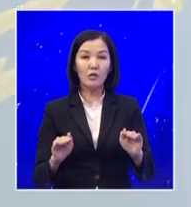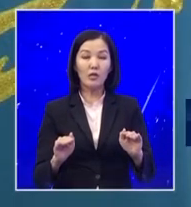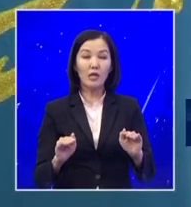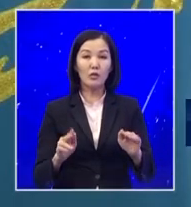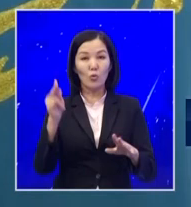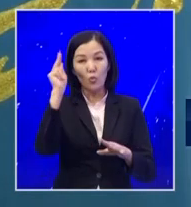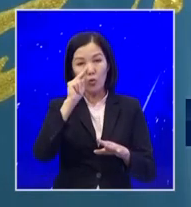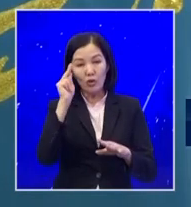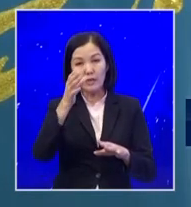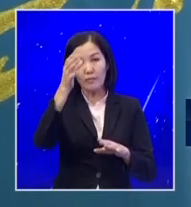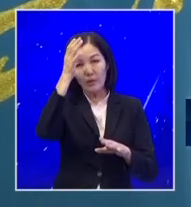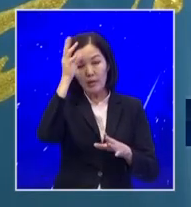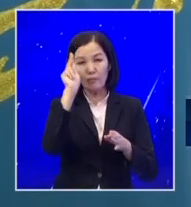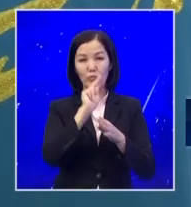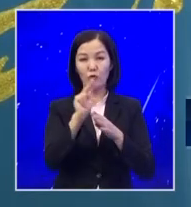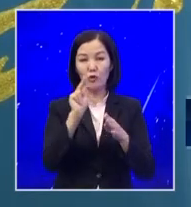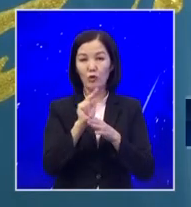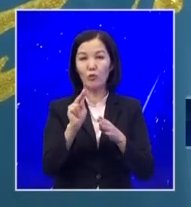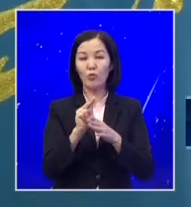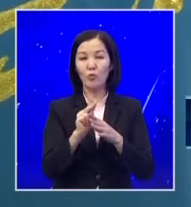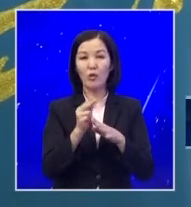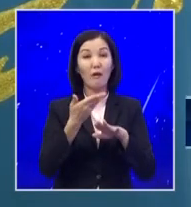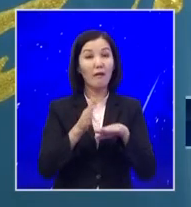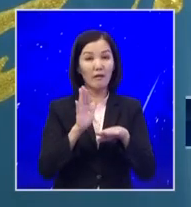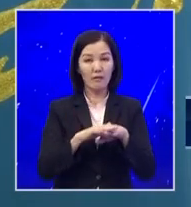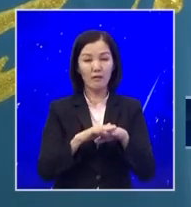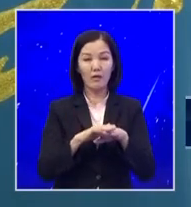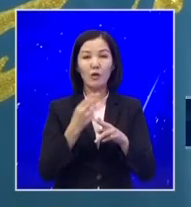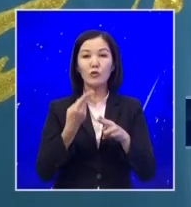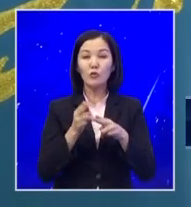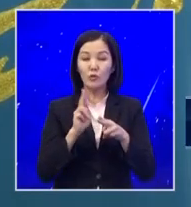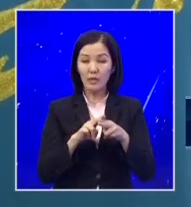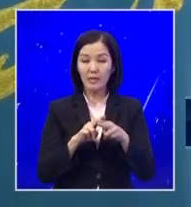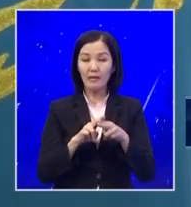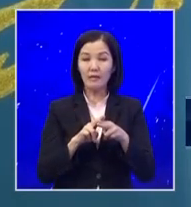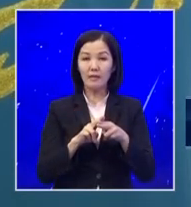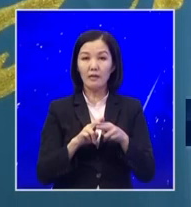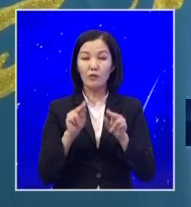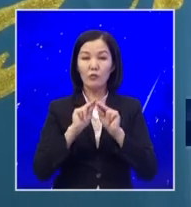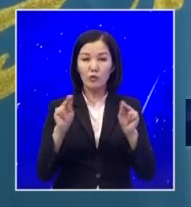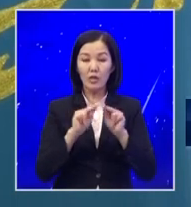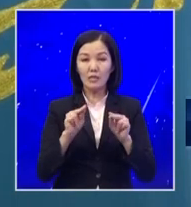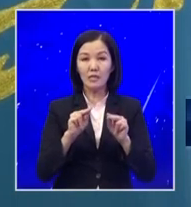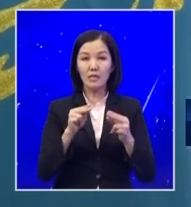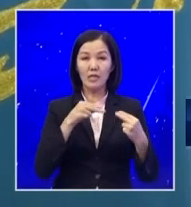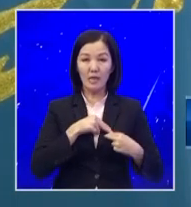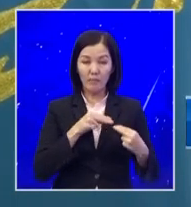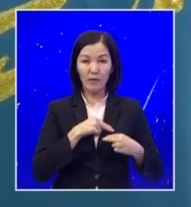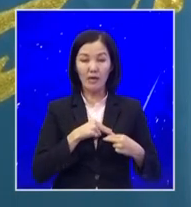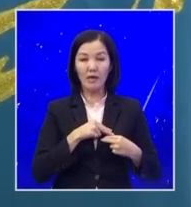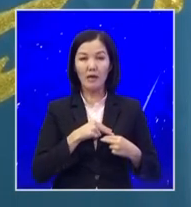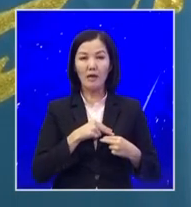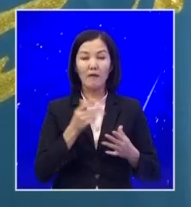тауып, оқыту, оны үйрету оңай емес. Сол себепті ұстаздың еңбегі